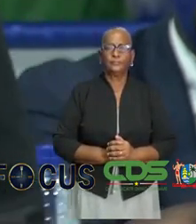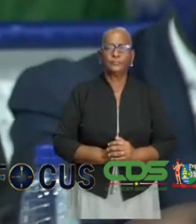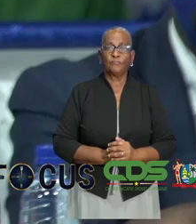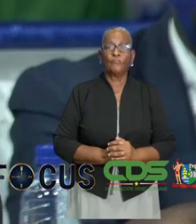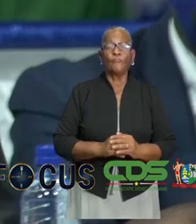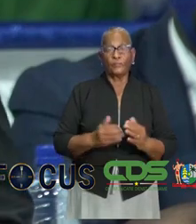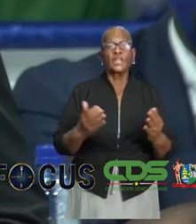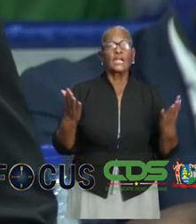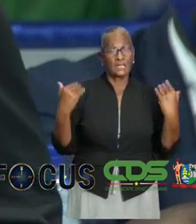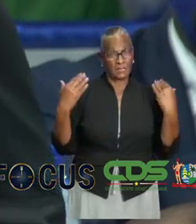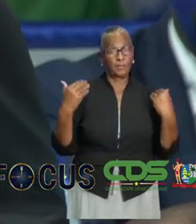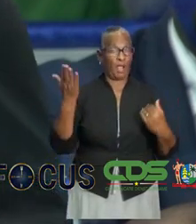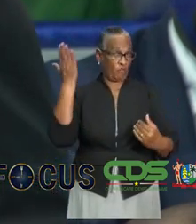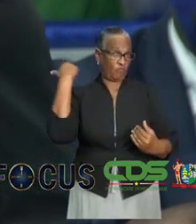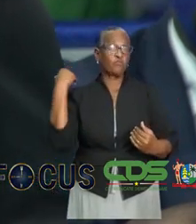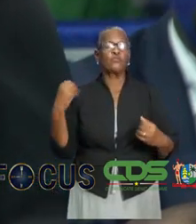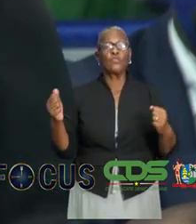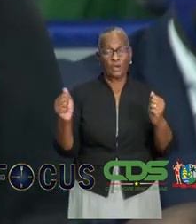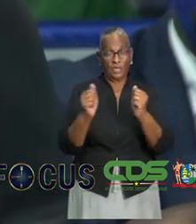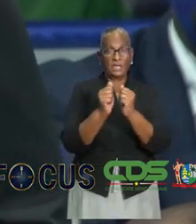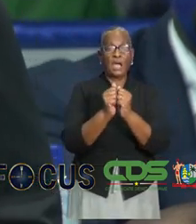In september van het vorige jaar